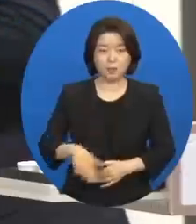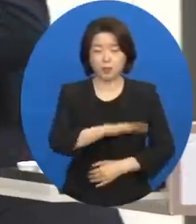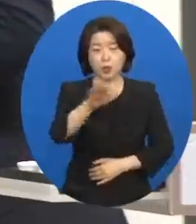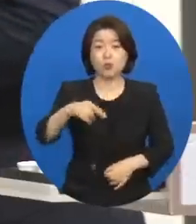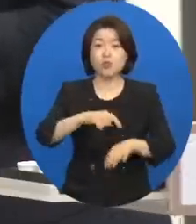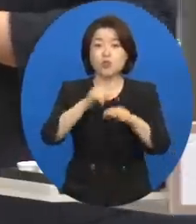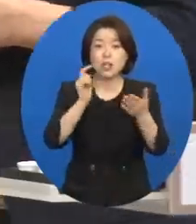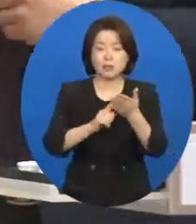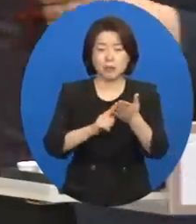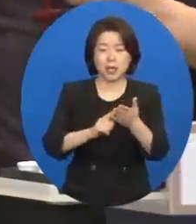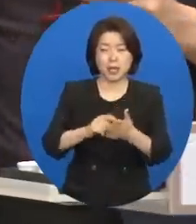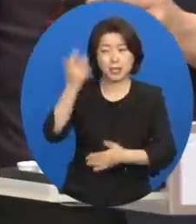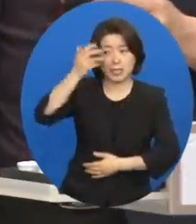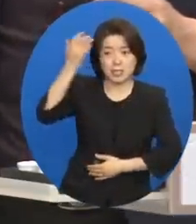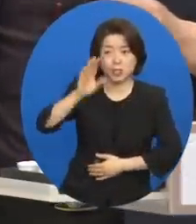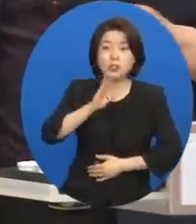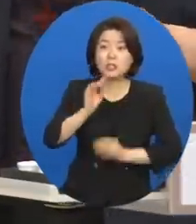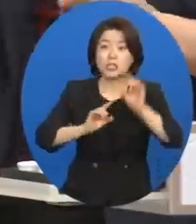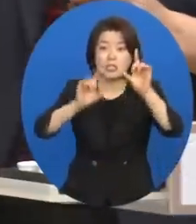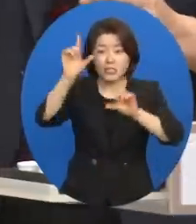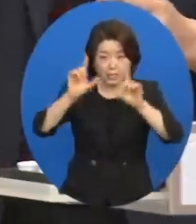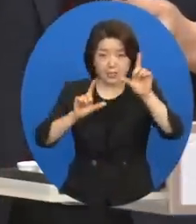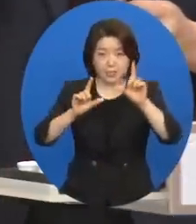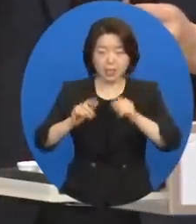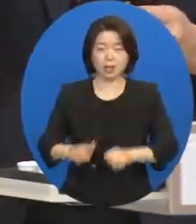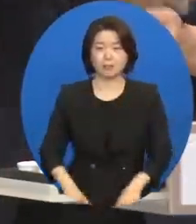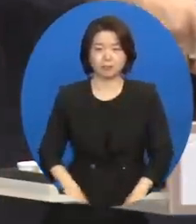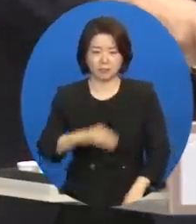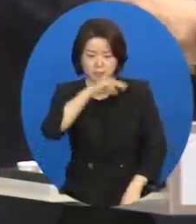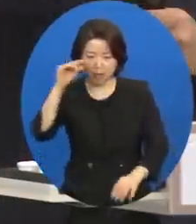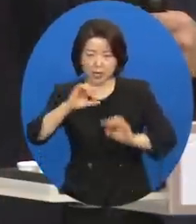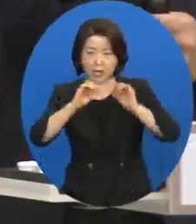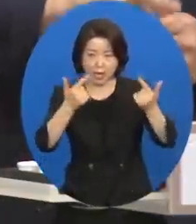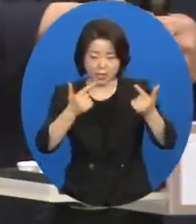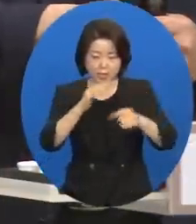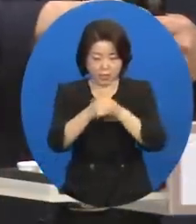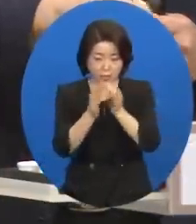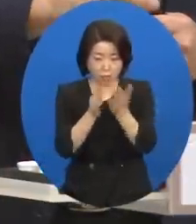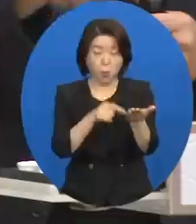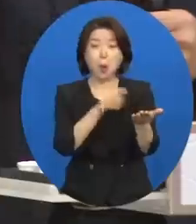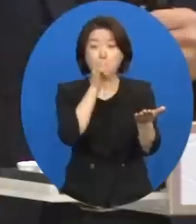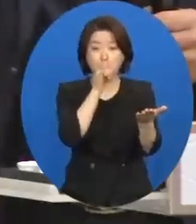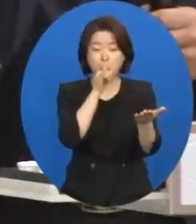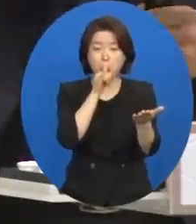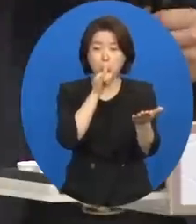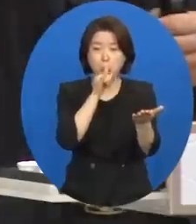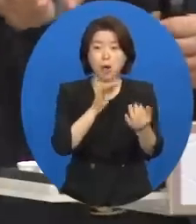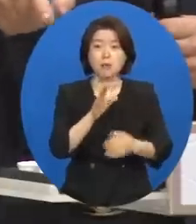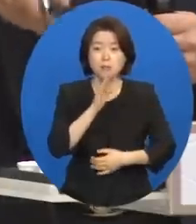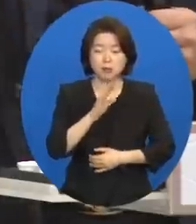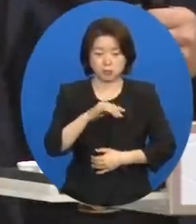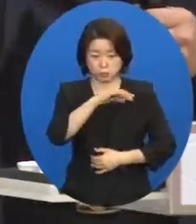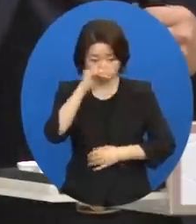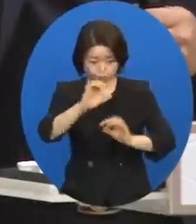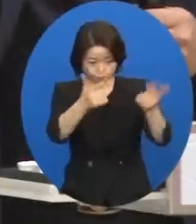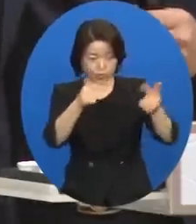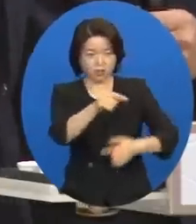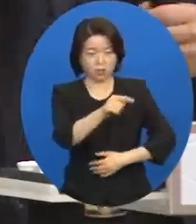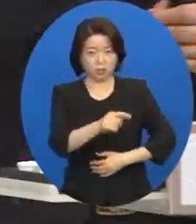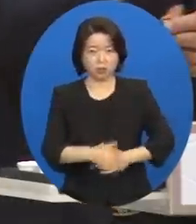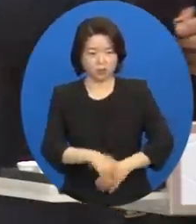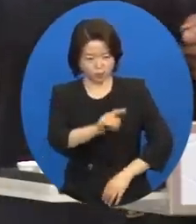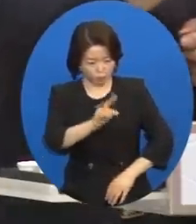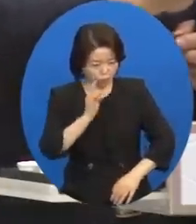마음의 영적 실상, 이것이 정상이 아니다는 게 성경의 진단이에요. 일단 정상 아니야. 당신